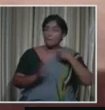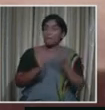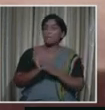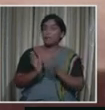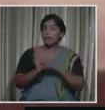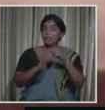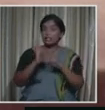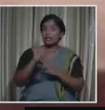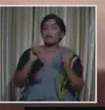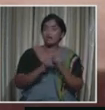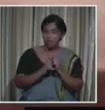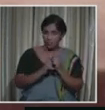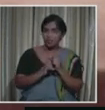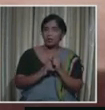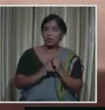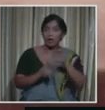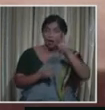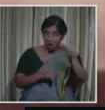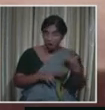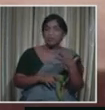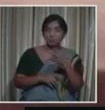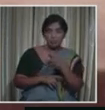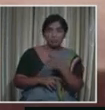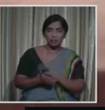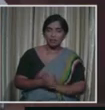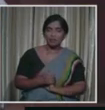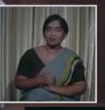janata abiyukta peramune me harsiyen